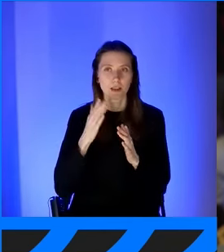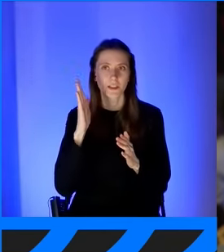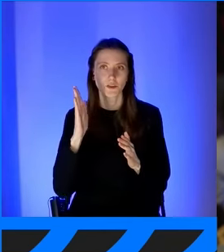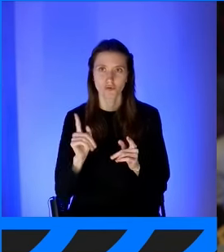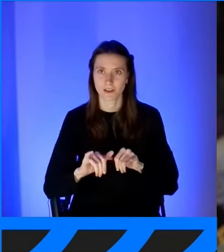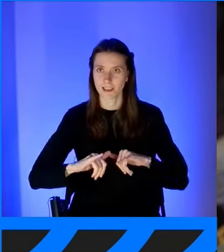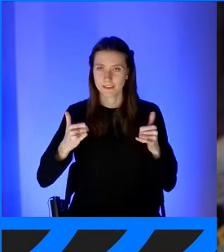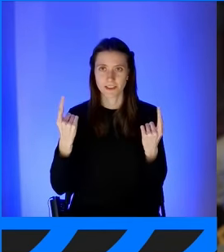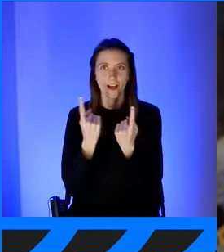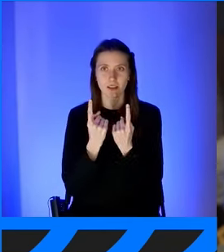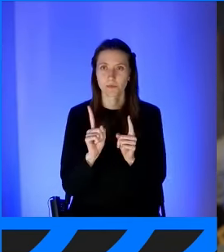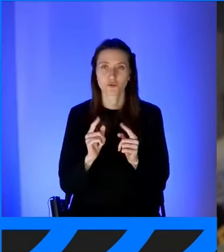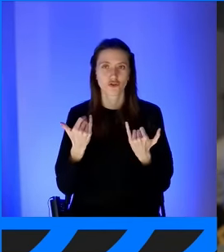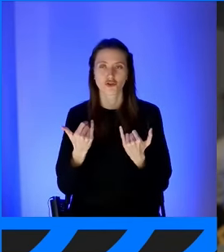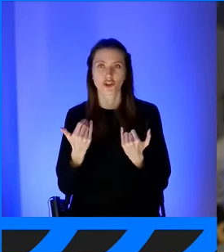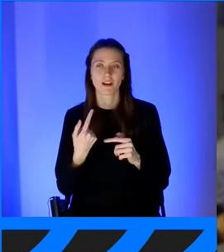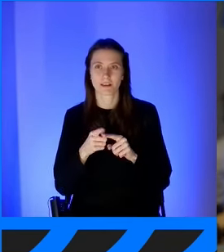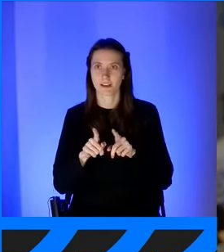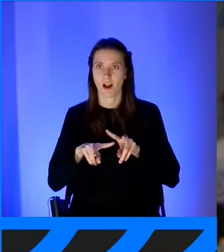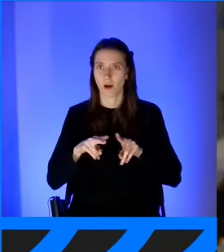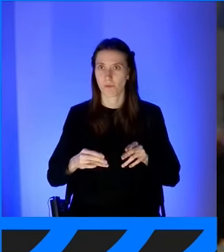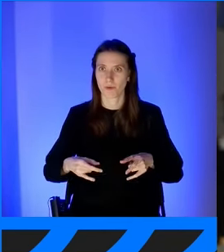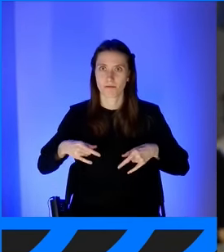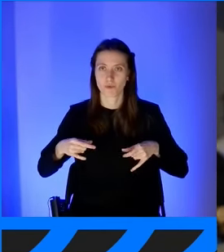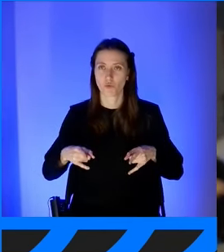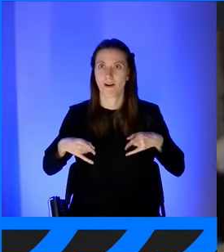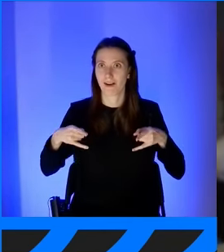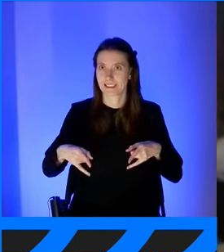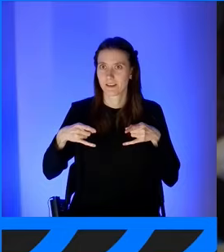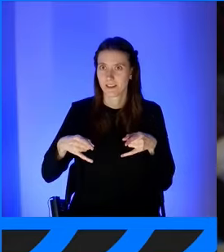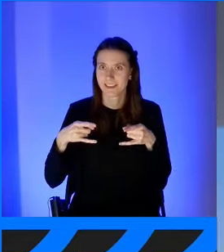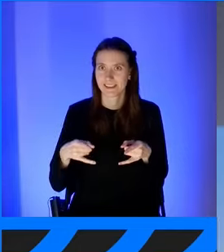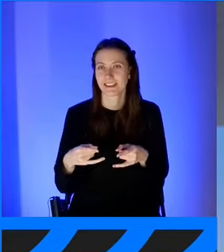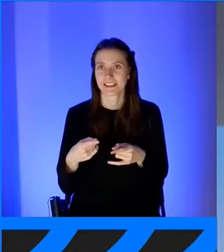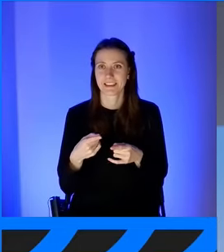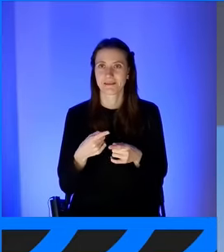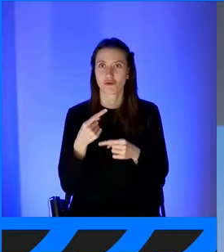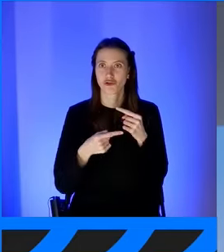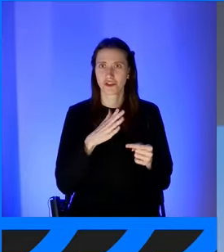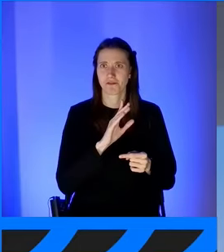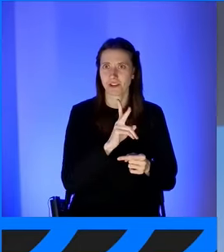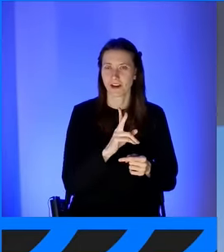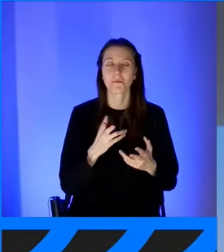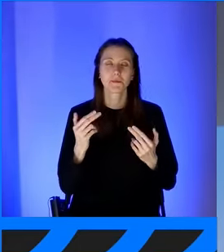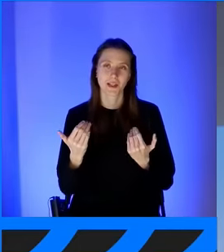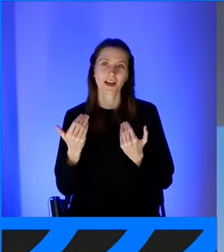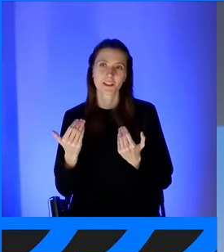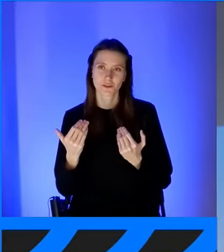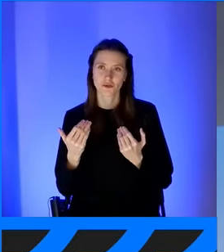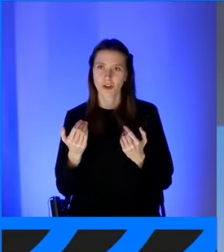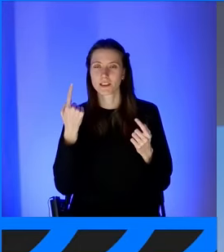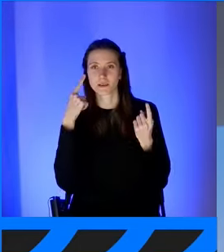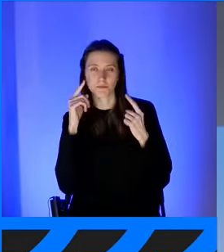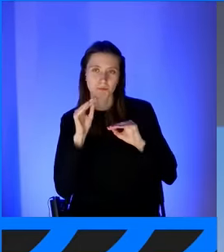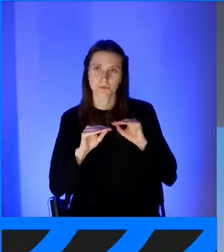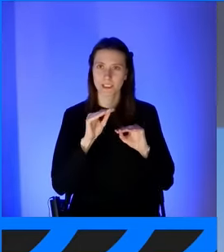сейчас это сделано некими костылями, когда пробрасываются параметры из ВК и так далее. Планируется, и в данный момент разработка как раз-таки ведется. Я